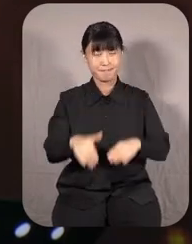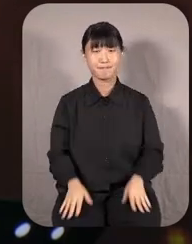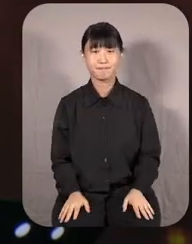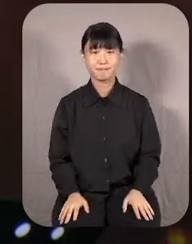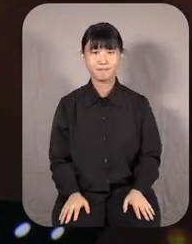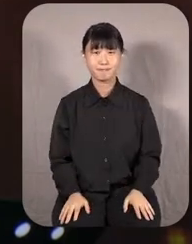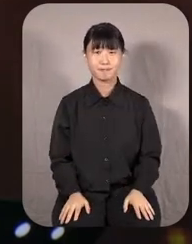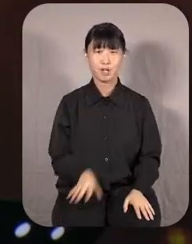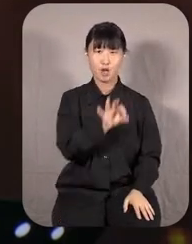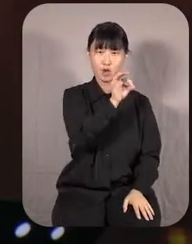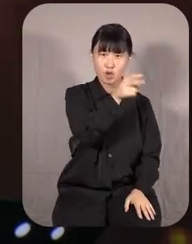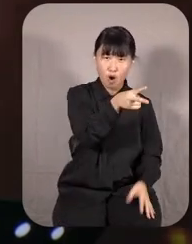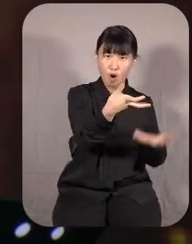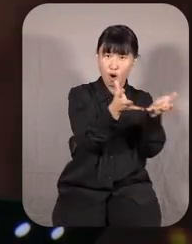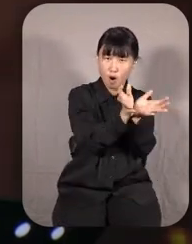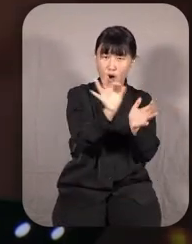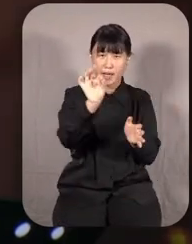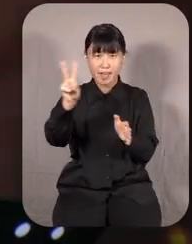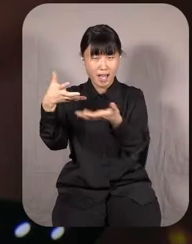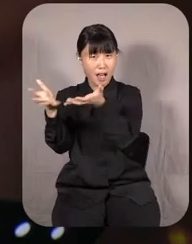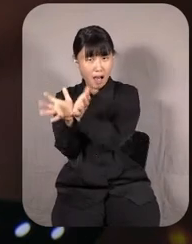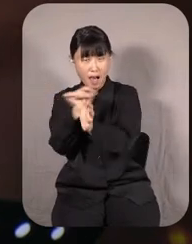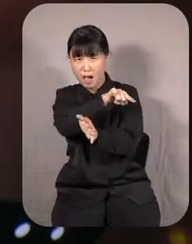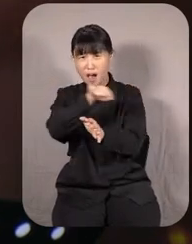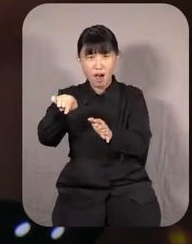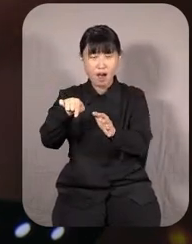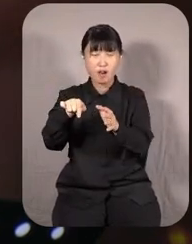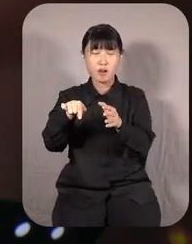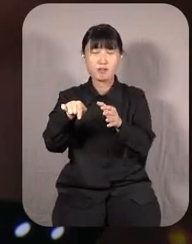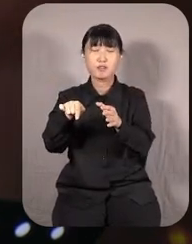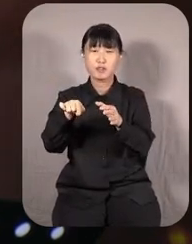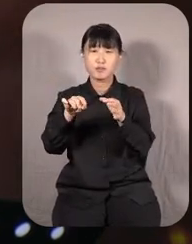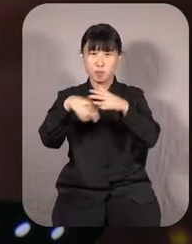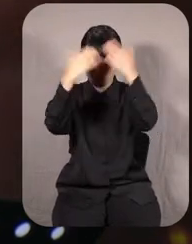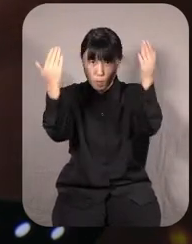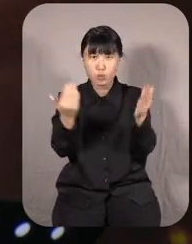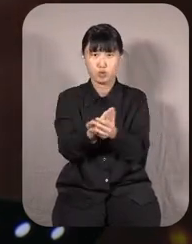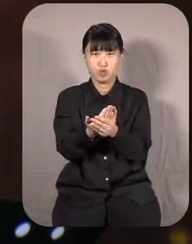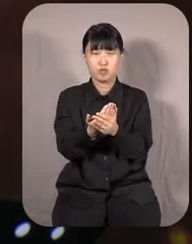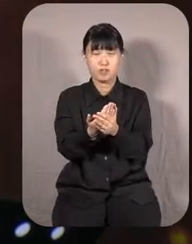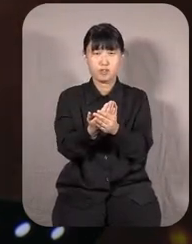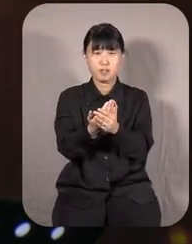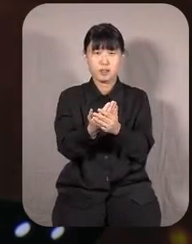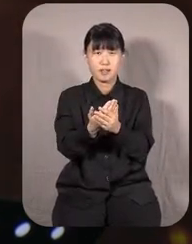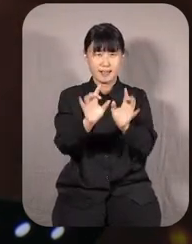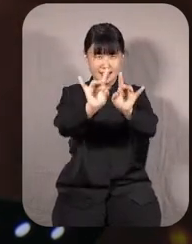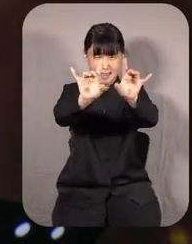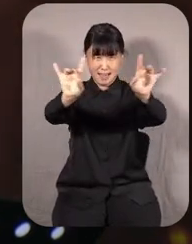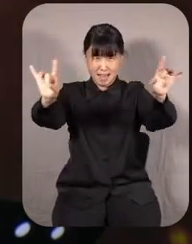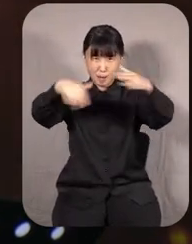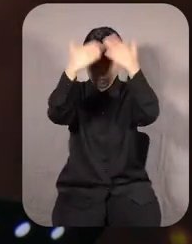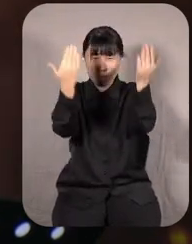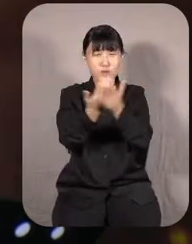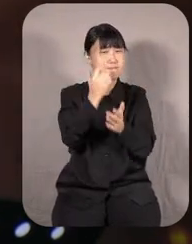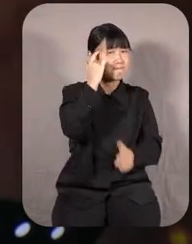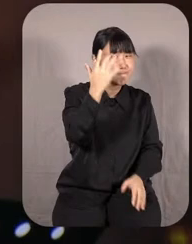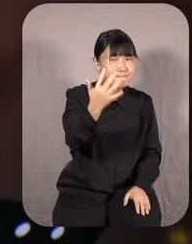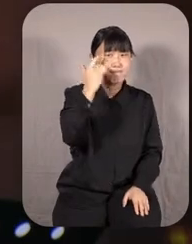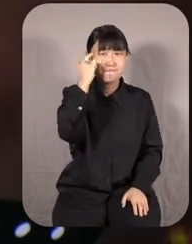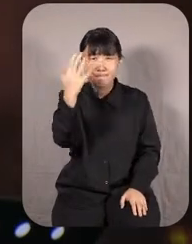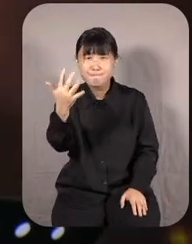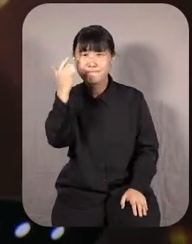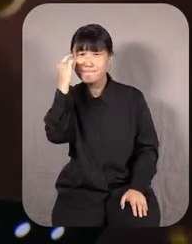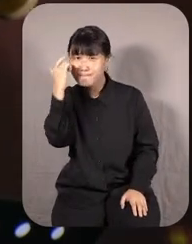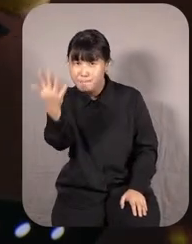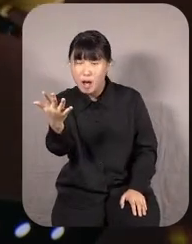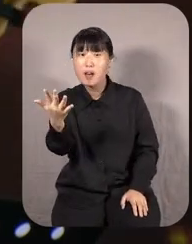여야를 가리지 않고 국회의원 한 사람 한 사람에게 질문을 던질 것이고 반드시 답을 해야